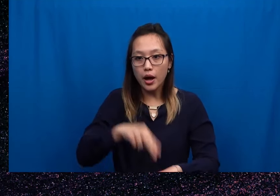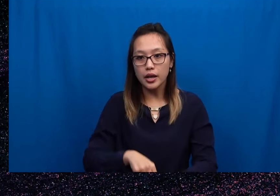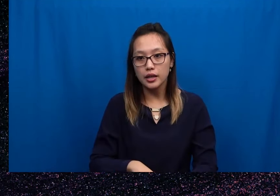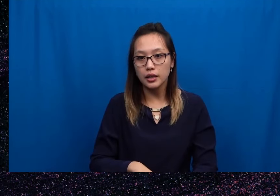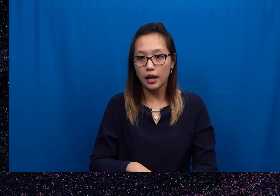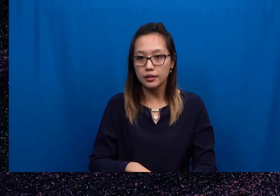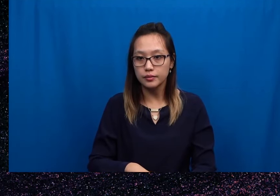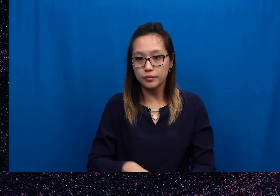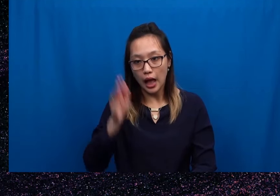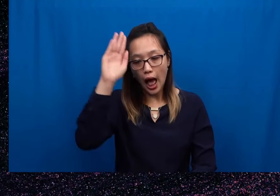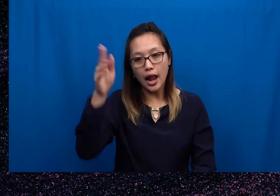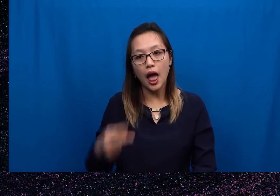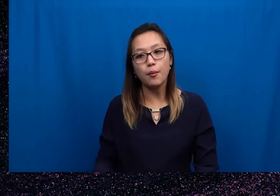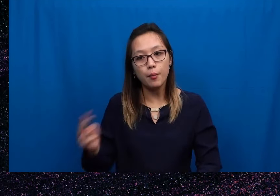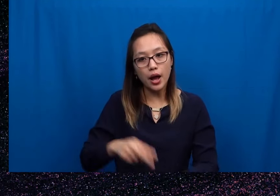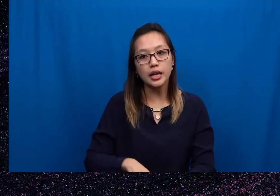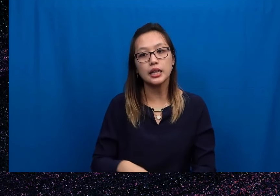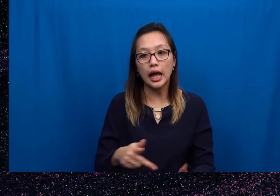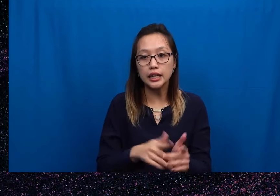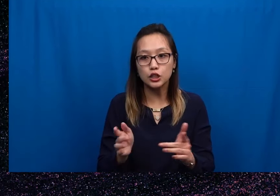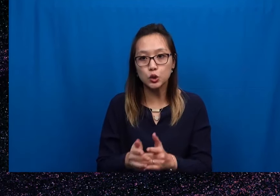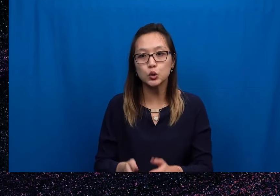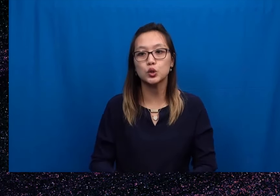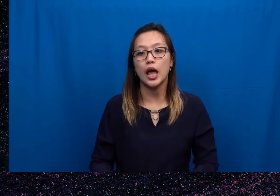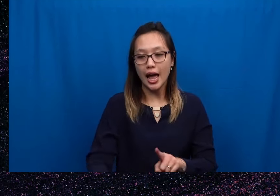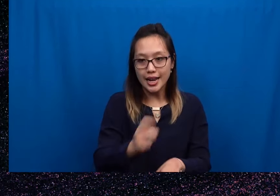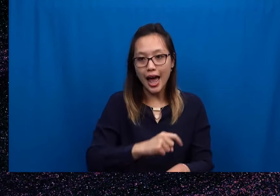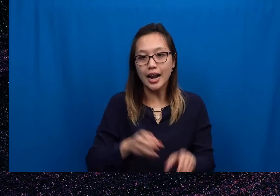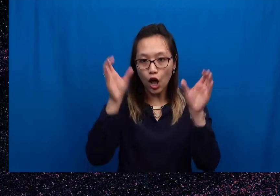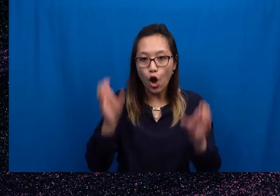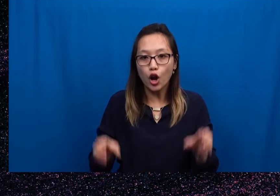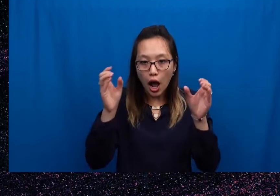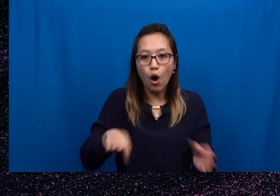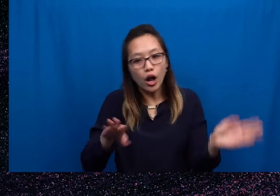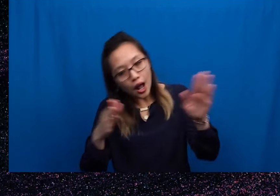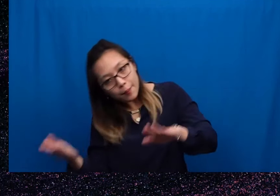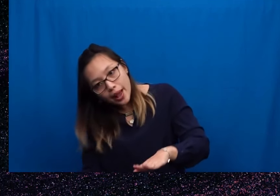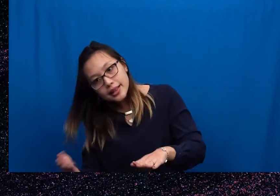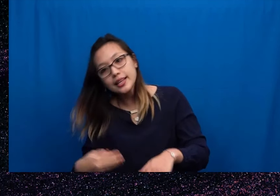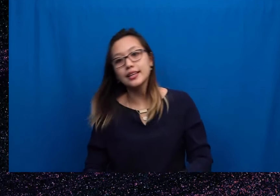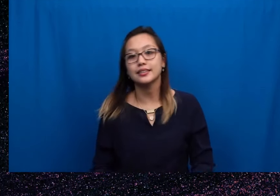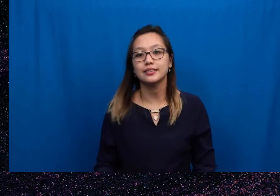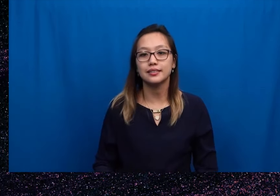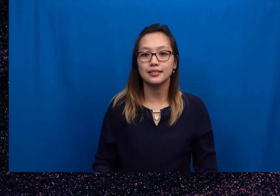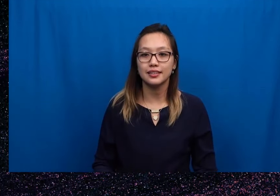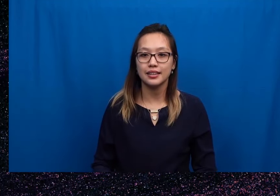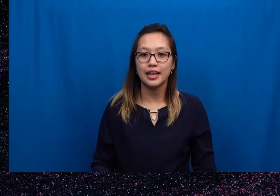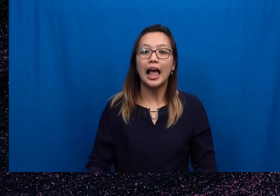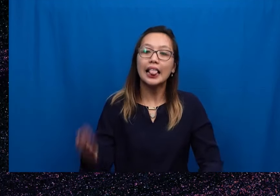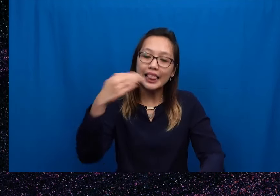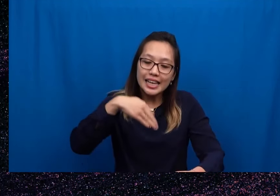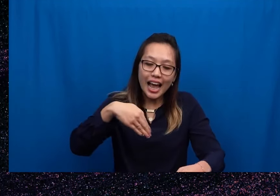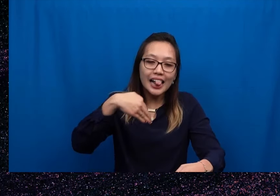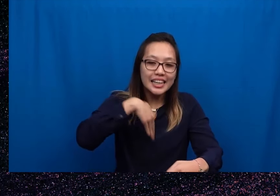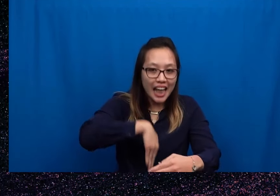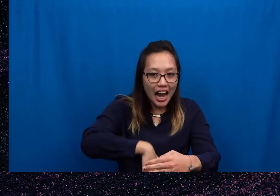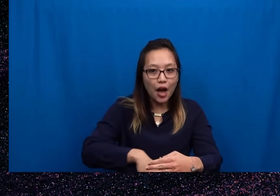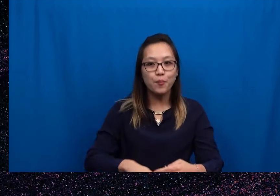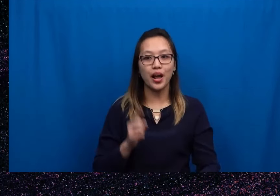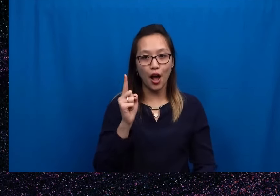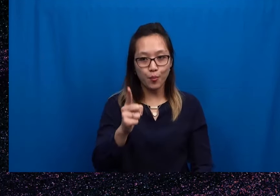membangkitkan Kristus Yesus dari antara orang mati, akan menghidupkan juga tubuhmu yang fana itu, akan membuat